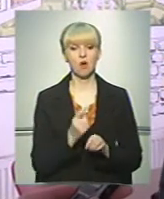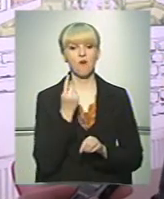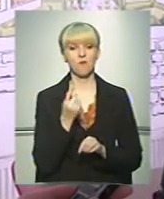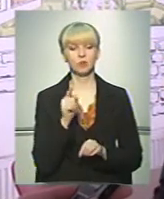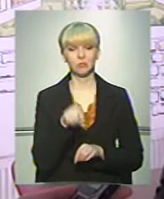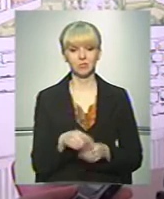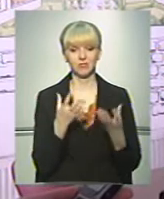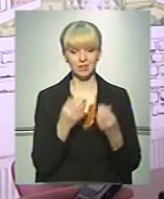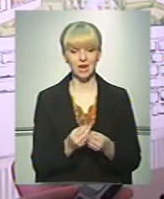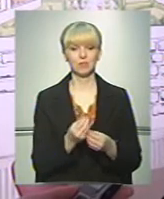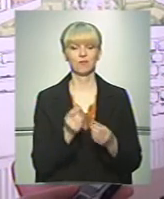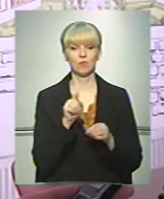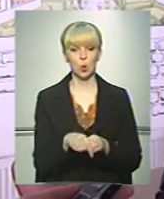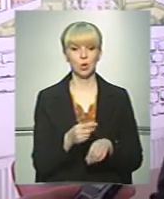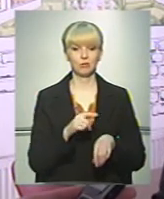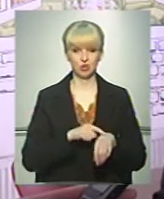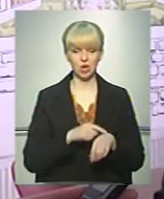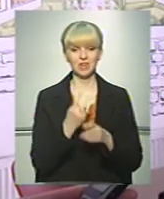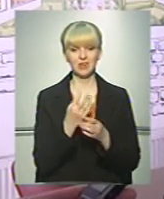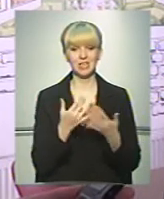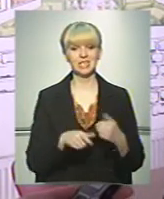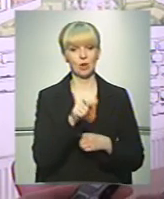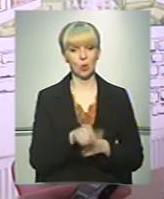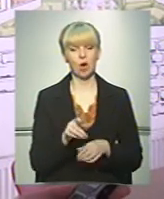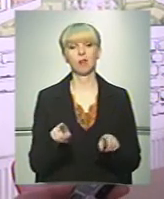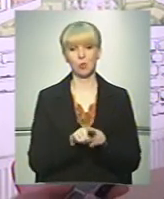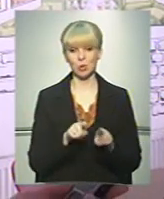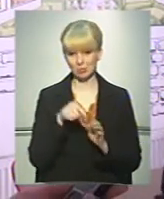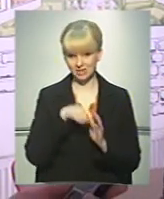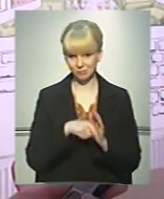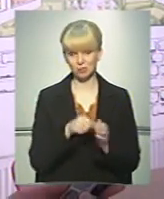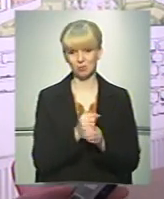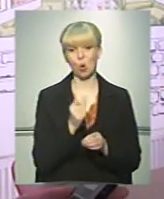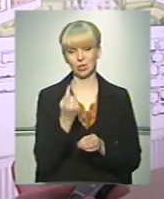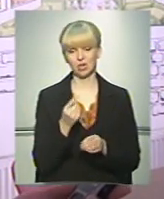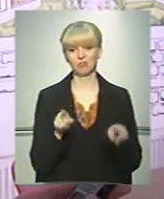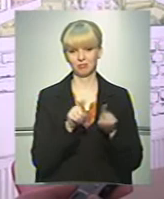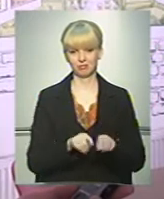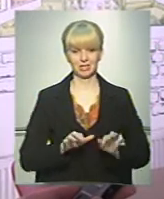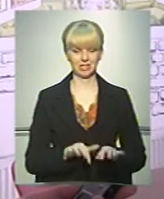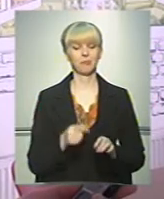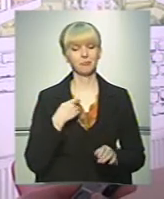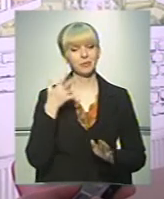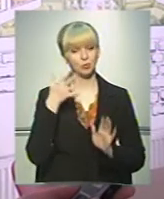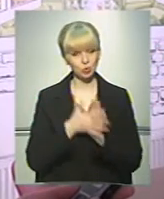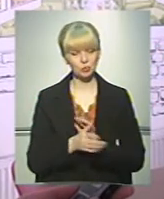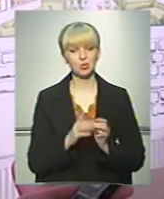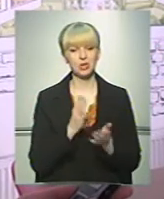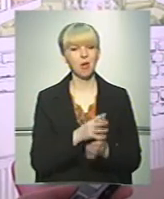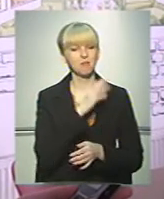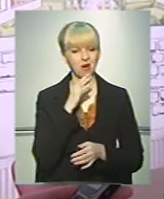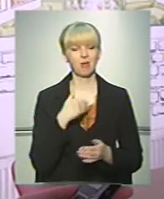той самий день, в один той самий час, дві різні людини, але з однаковим змістом зробили один той самий захід. Тому ми зрозуміли, що є